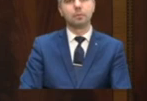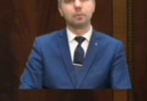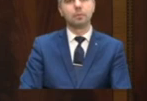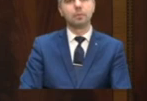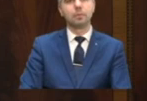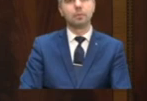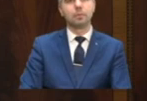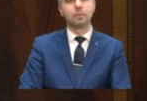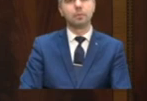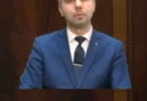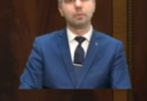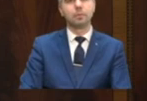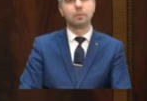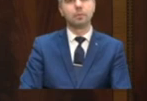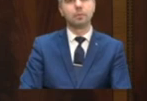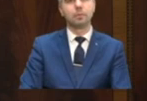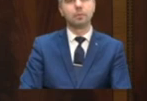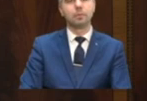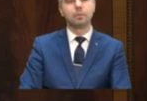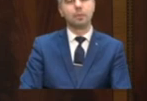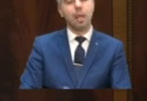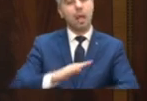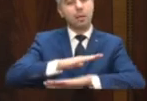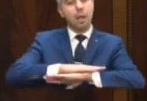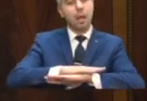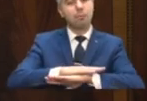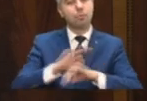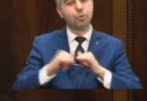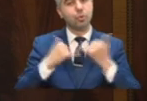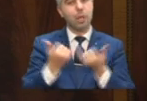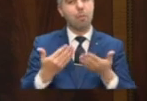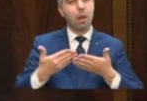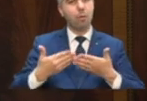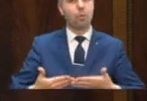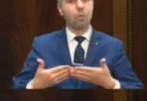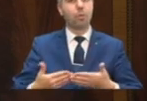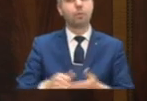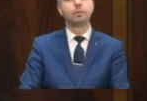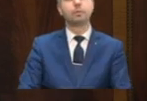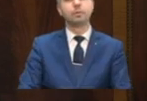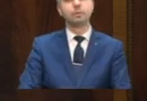المرجو احترام مقتضيات المنظمة لهذه الجلسة.